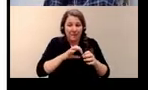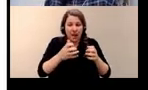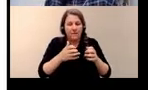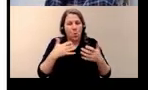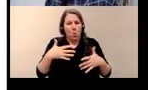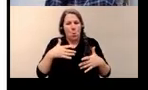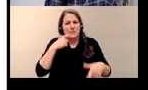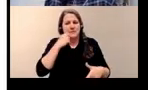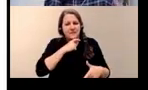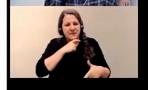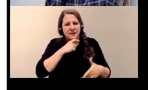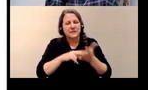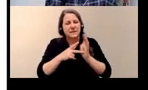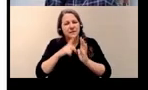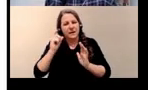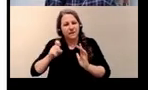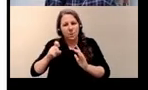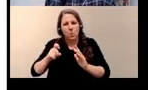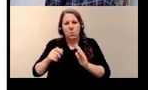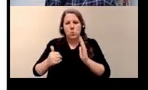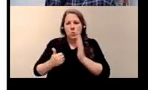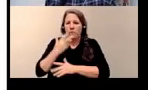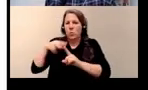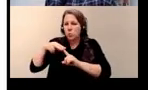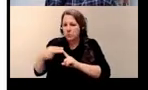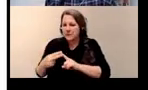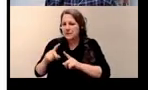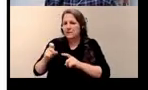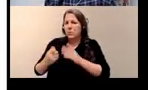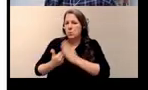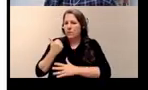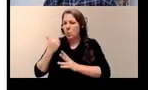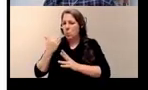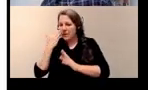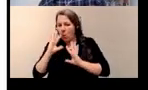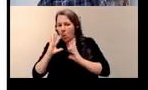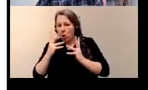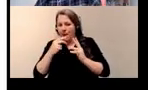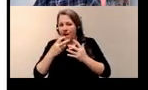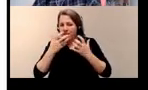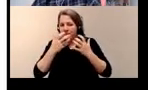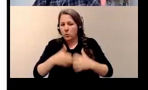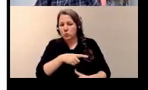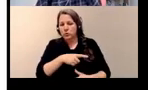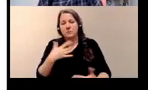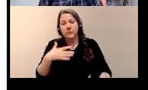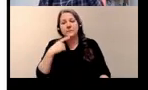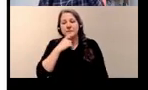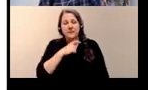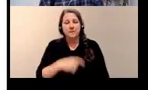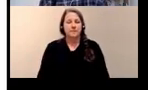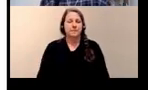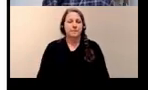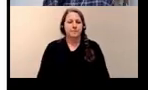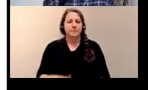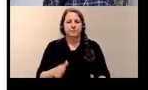ça nécessite de nouveaux objets, de nouveaux outils et de nouveaux savoirs. Et en parlant d'outils,